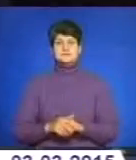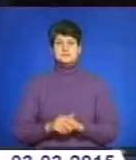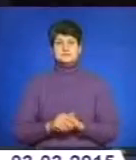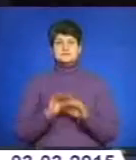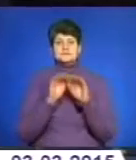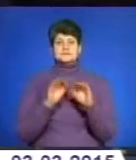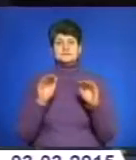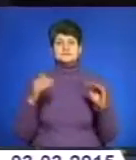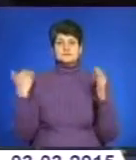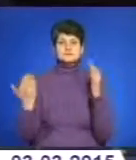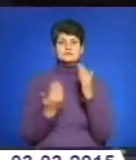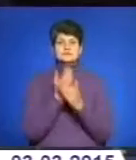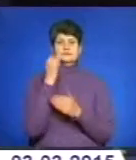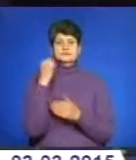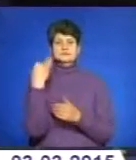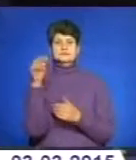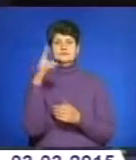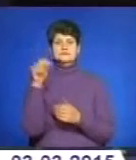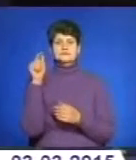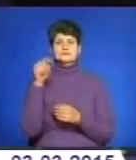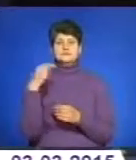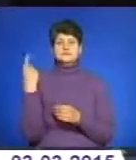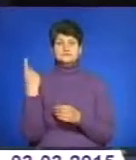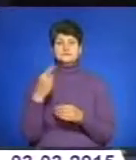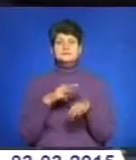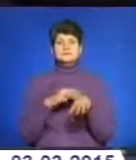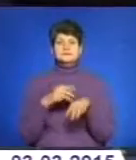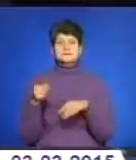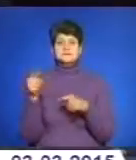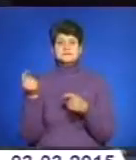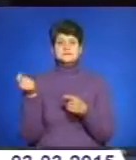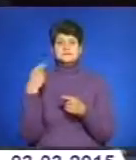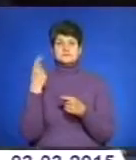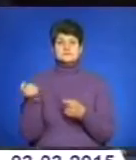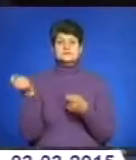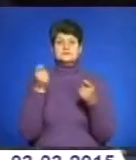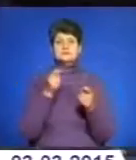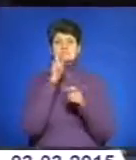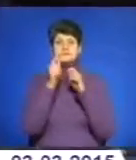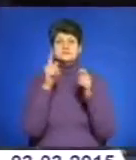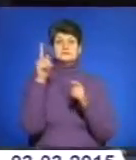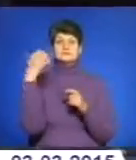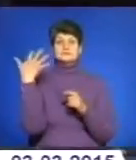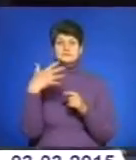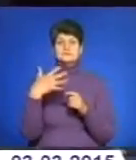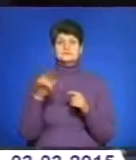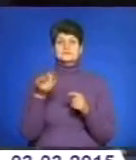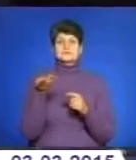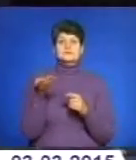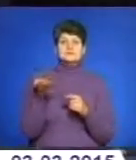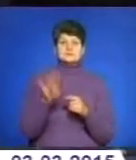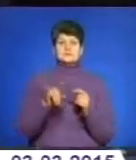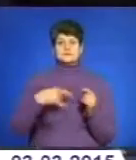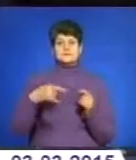Дітям в Новоайдар Луганської області правоохоронці Тернопільщини завезли подарунки. 150 пар штанів хлопчикам і